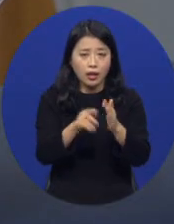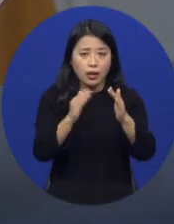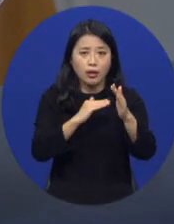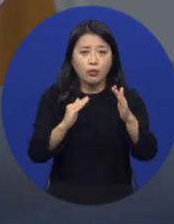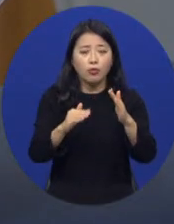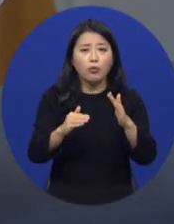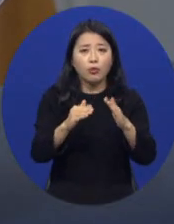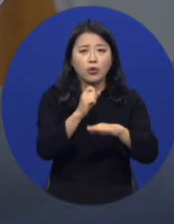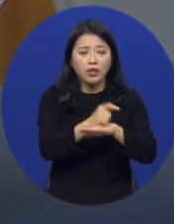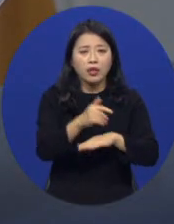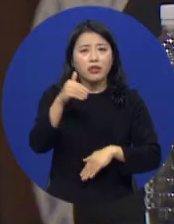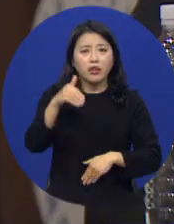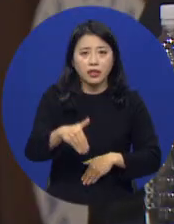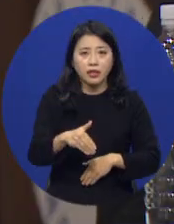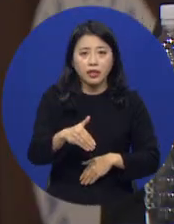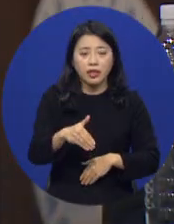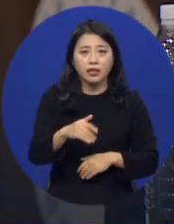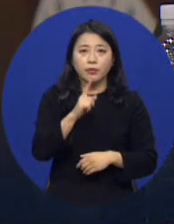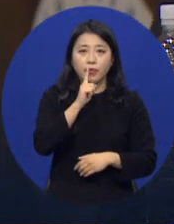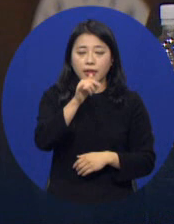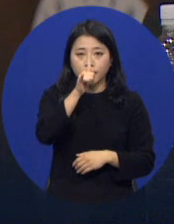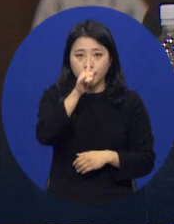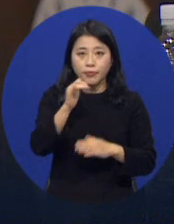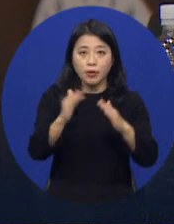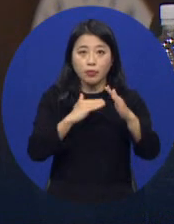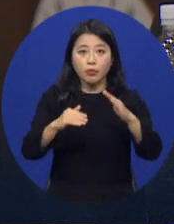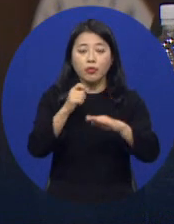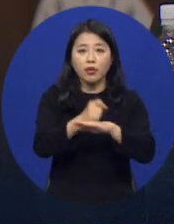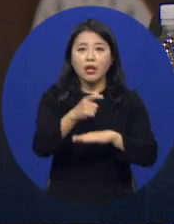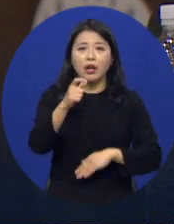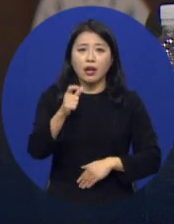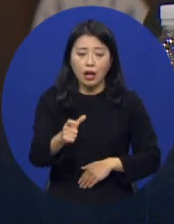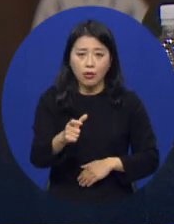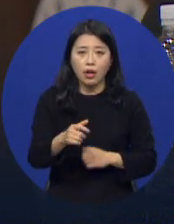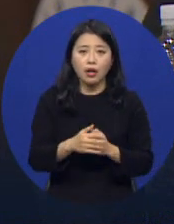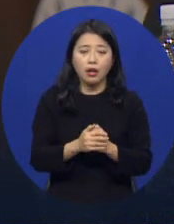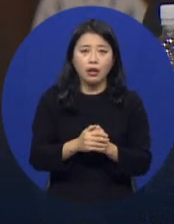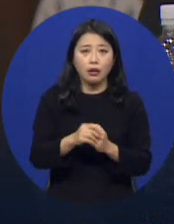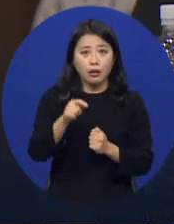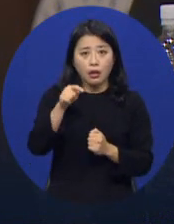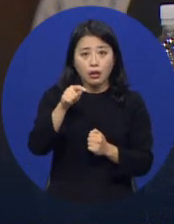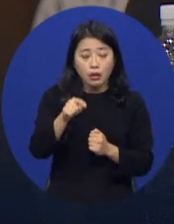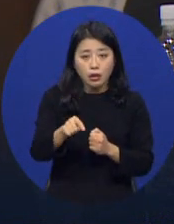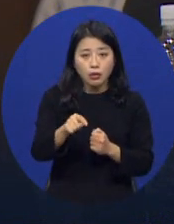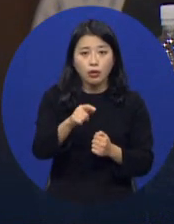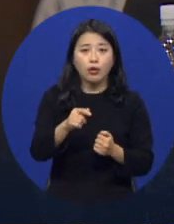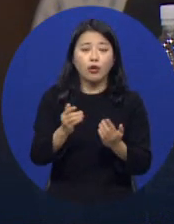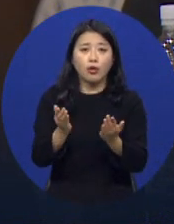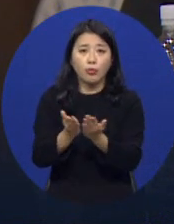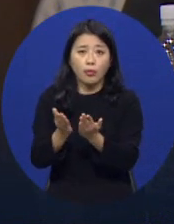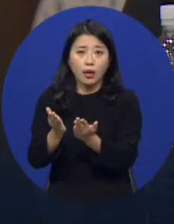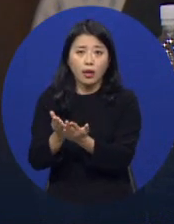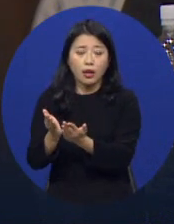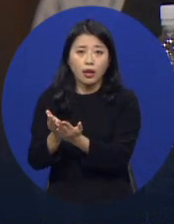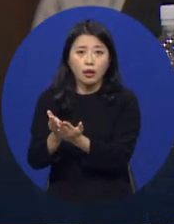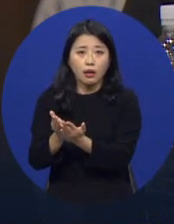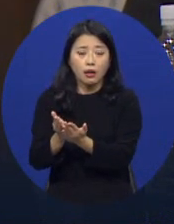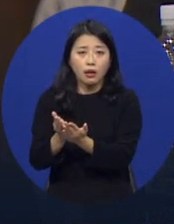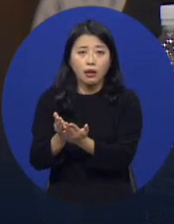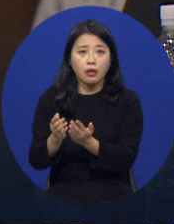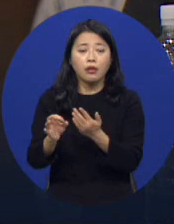우려도 나왔습니다 공공성 강화 제주 에너지 역할 강화라는 표현들이 여러번 등장합니다